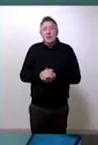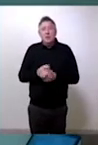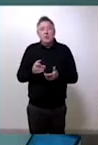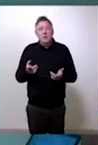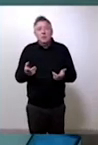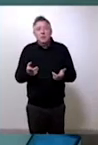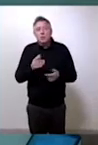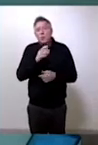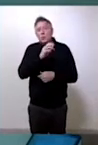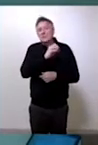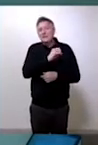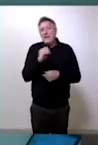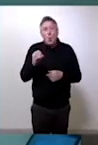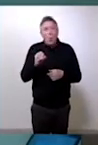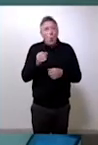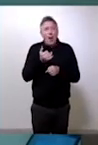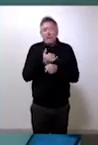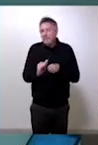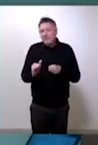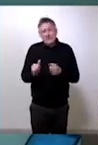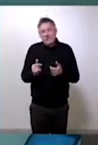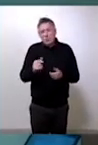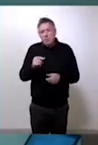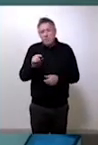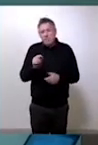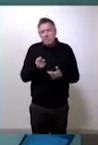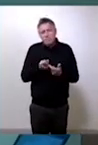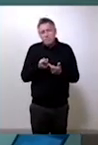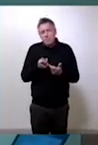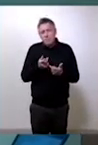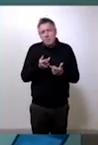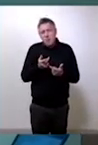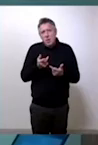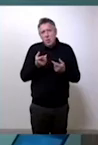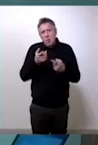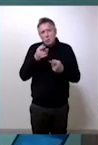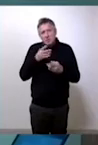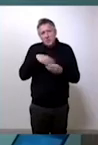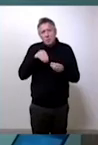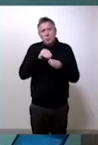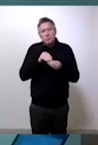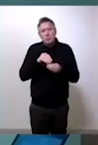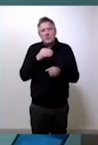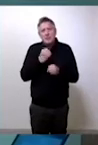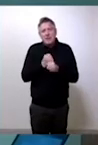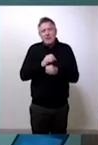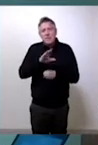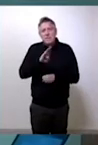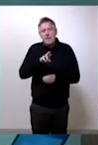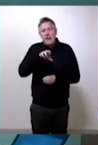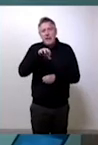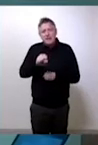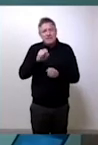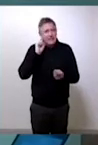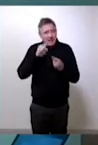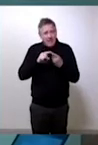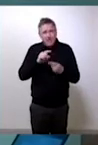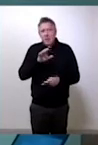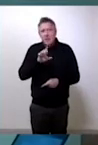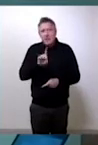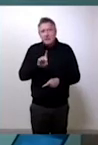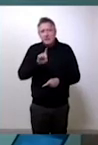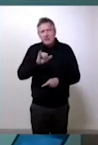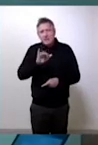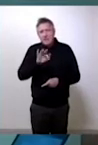zéro artificialisation compatibles, avec aussi un travail dans le diffus sur les BRS et puis une régulation de la